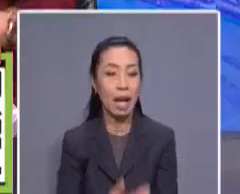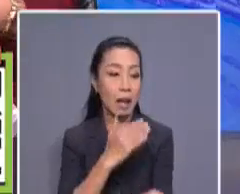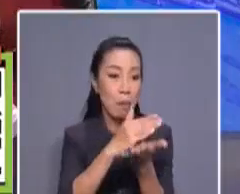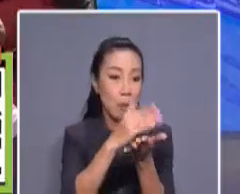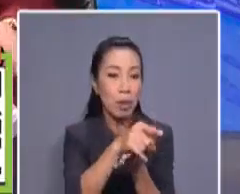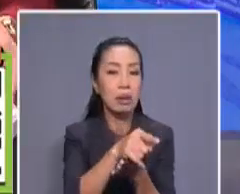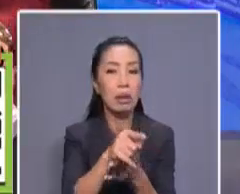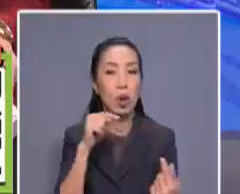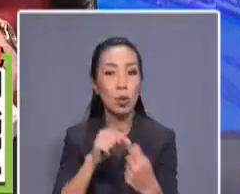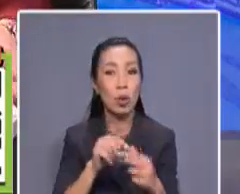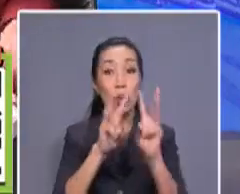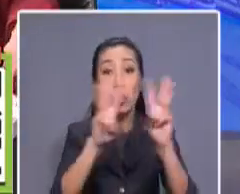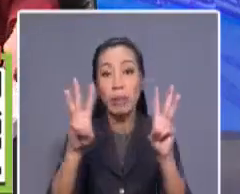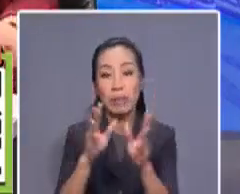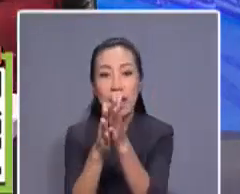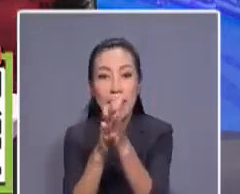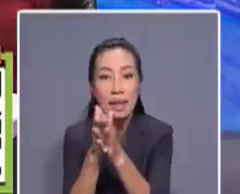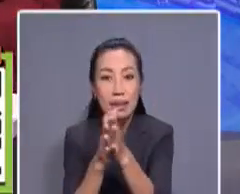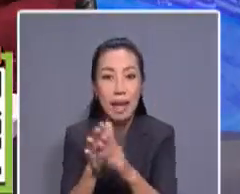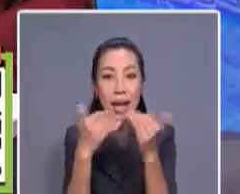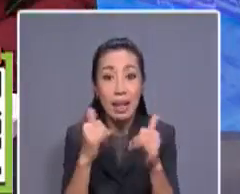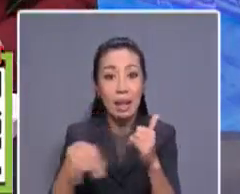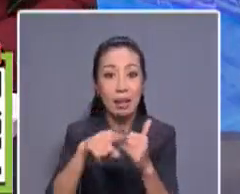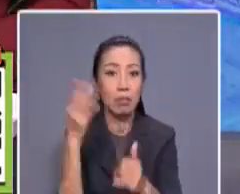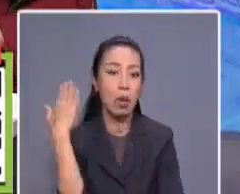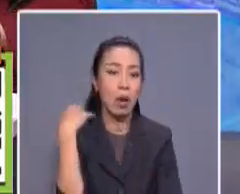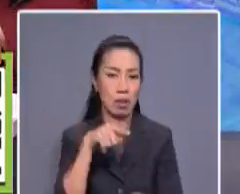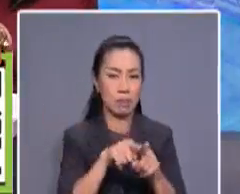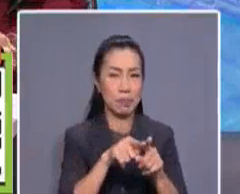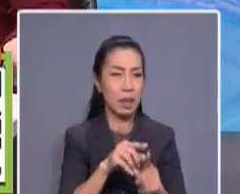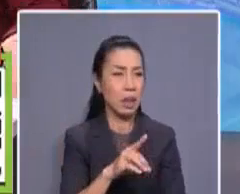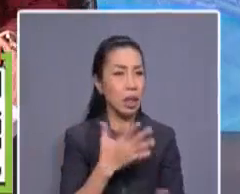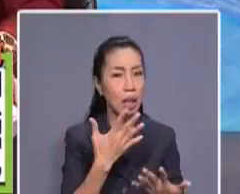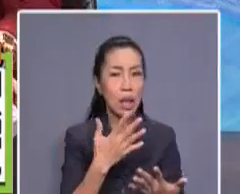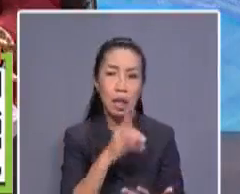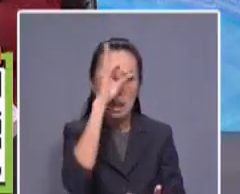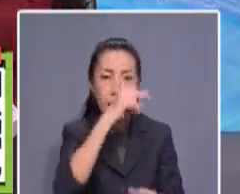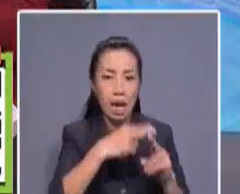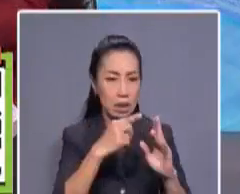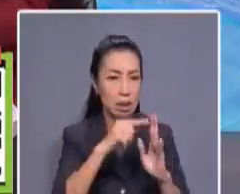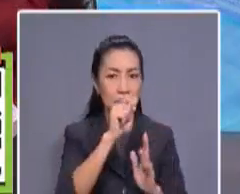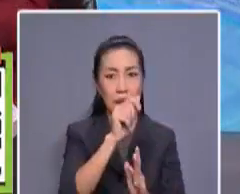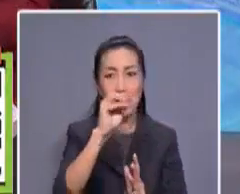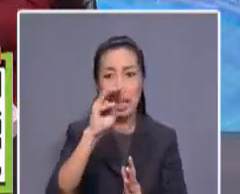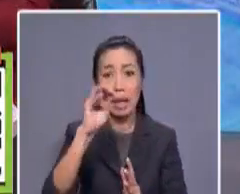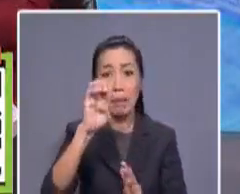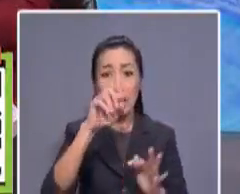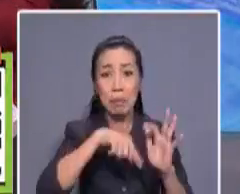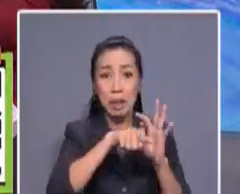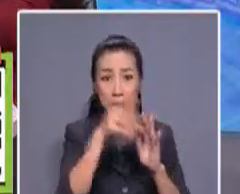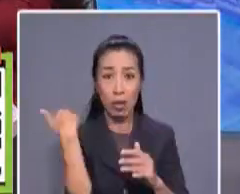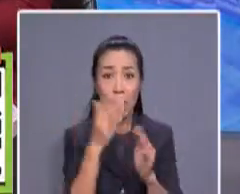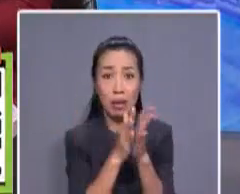ของการเล่นแชร์ออนไลน์นะคะวันก่อนก็เพิ่งจะมีกรณีตัวอย่างของเอมี่ใช่ไหมคะเอมี่แม็กซิมแต่ว่าเราก็ไม่เข้าใจว่าเขา